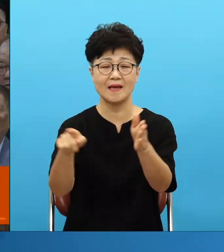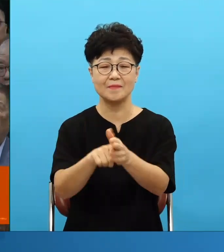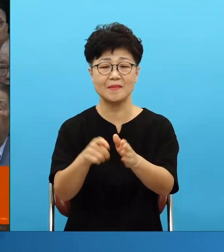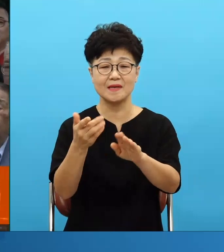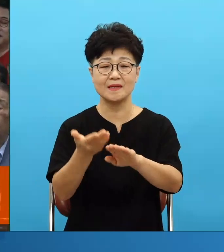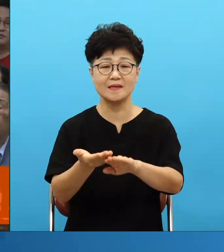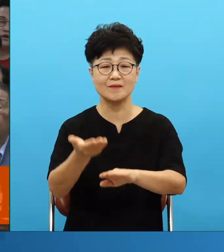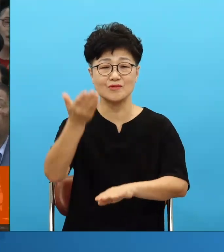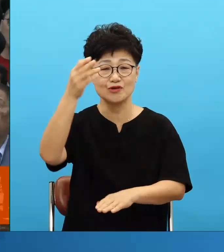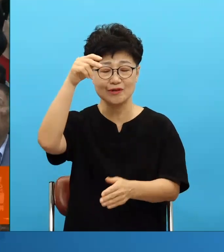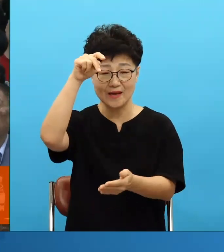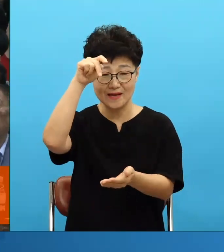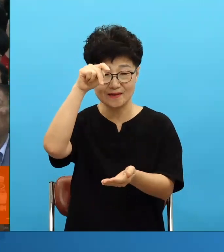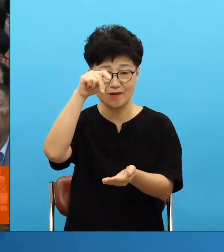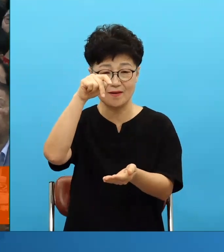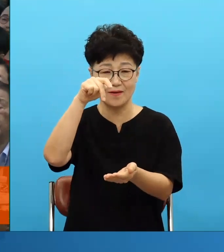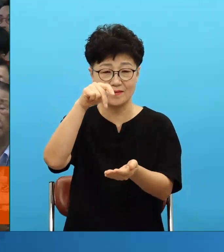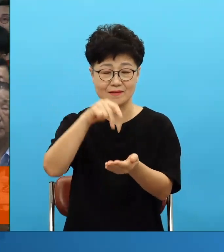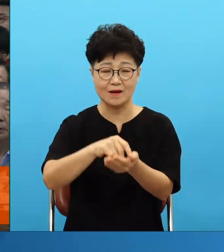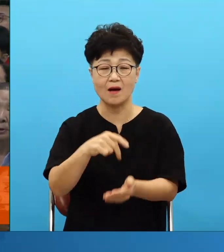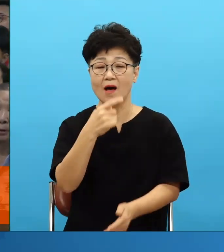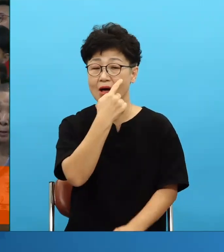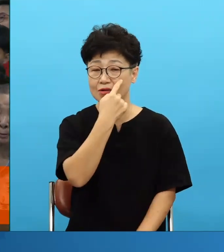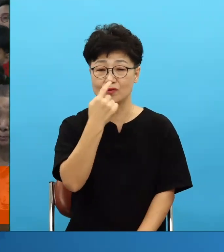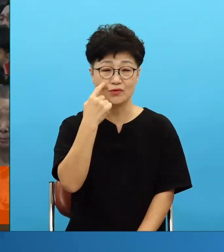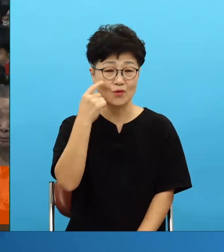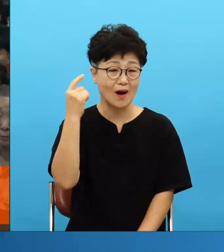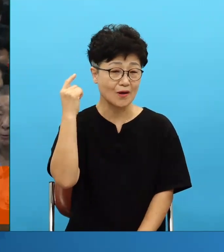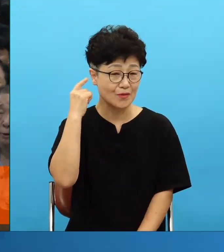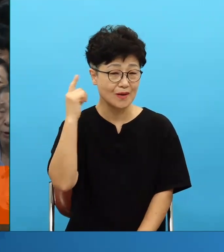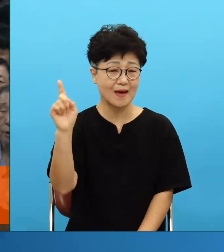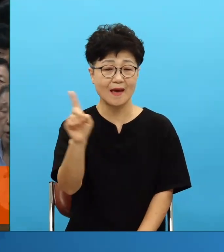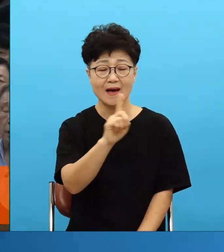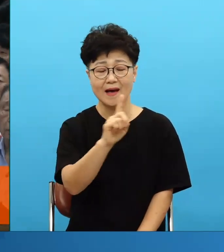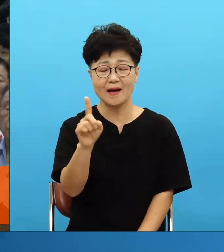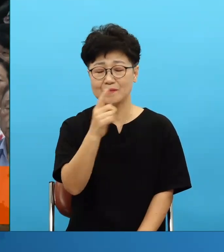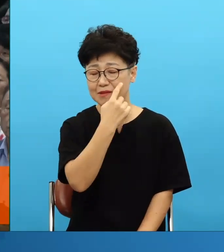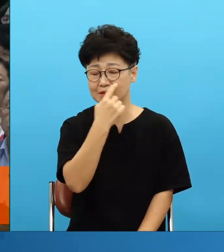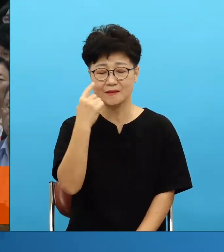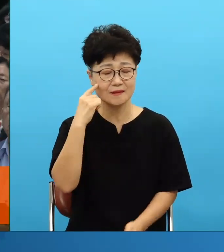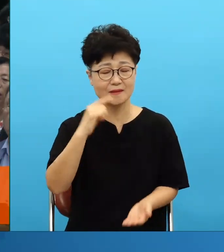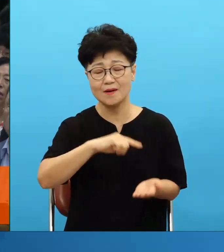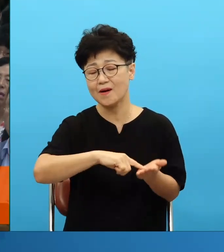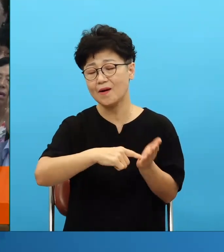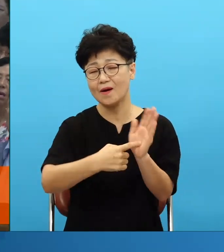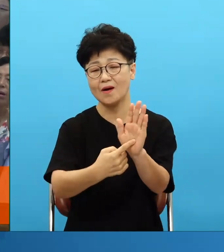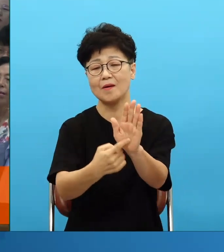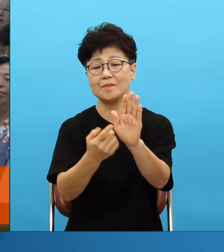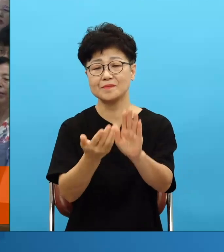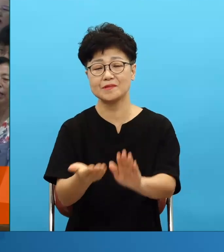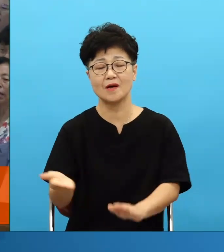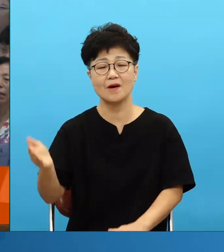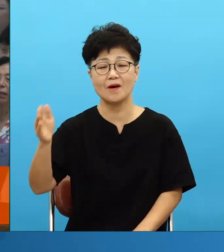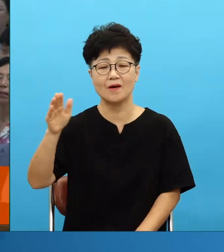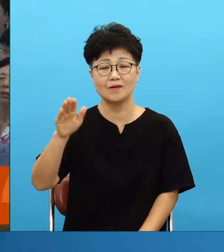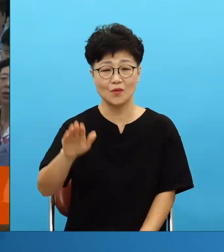걸어가세 믿음 위에 서서 눈과 귀에 아무 증거